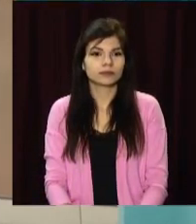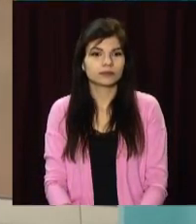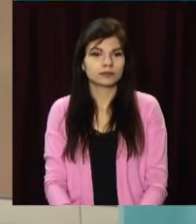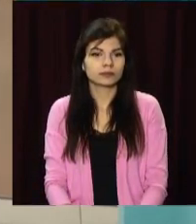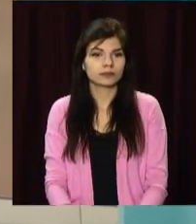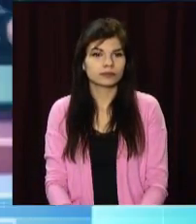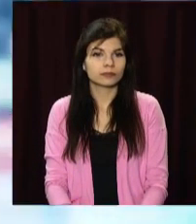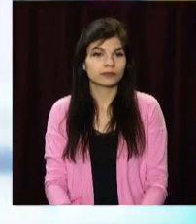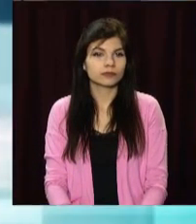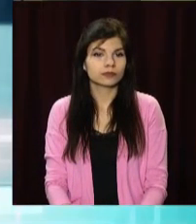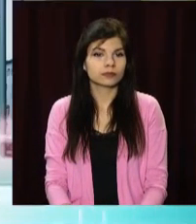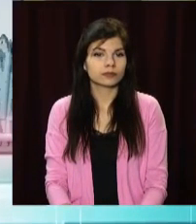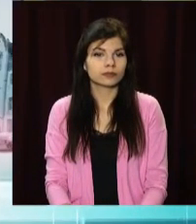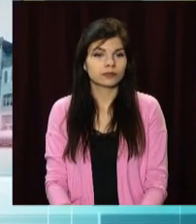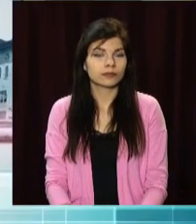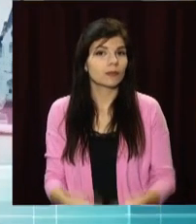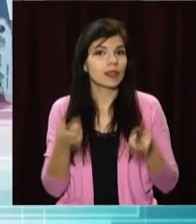все добре.